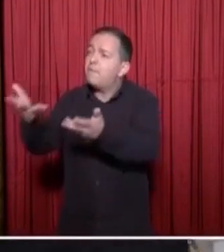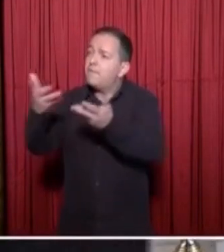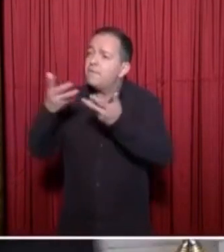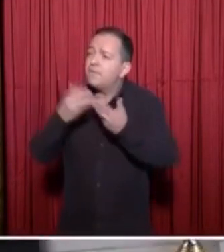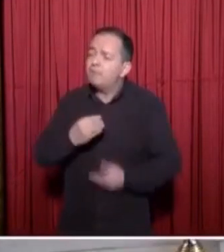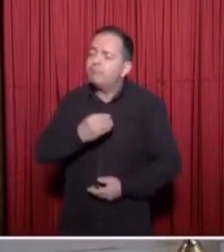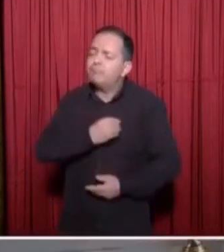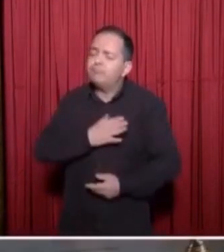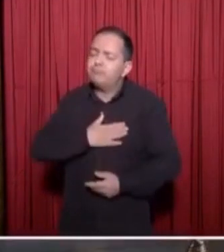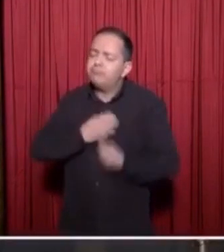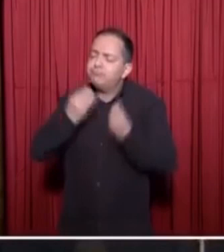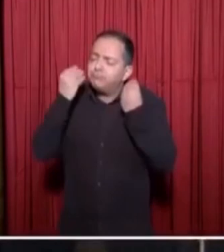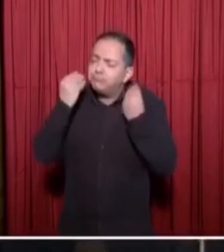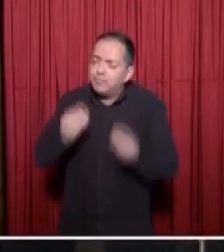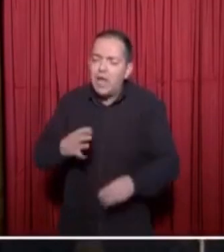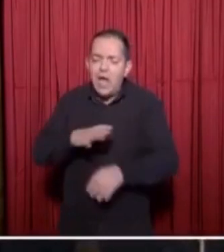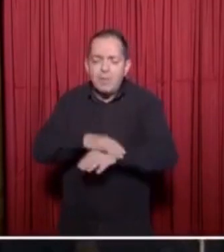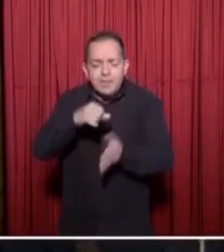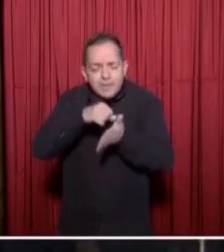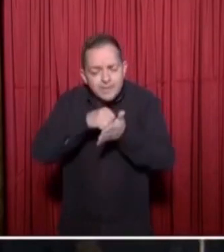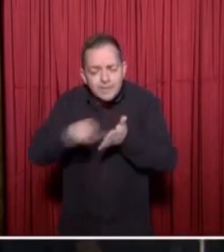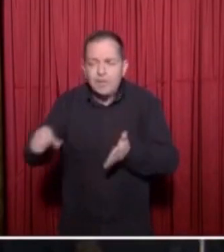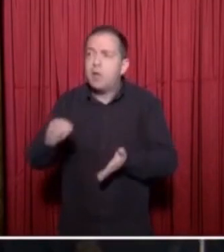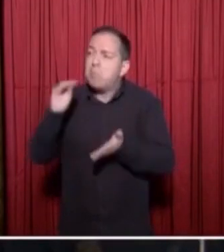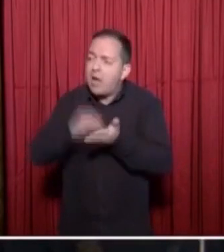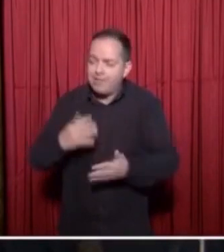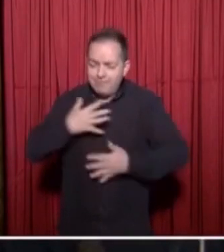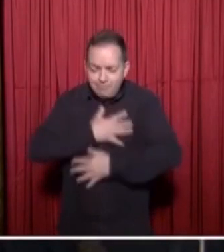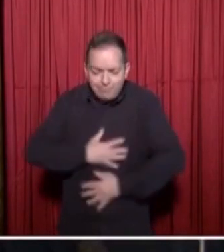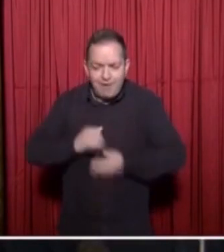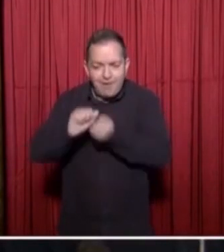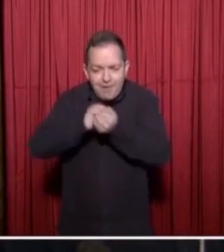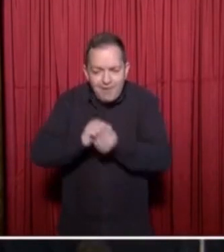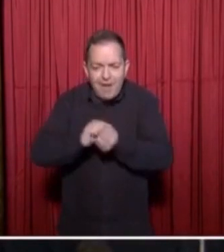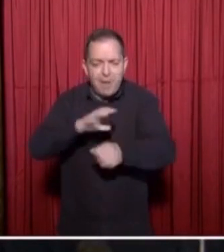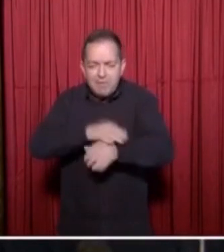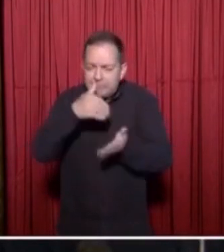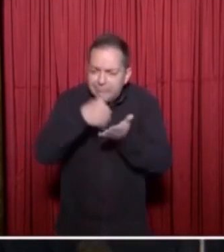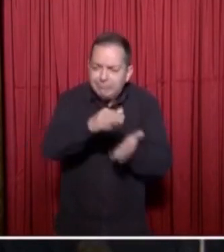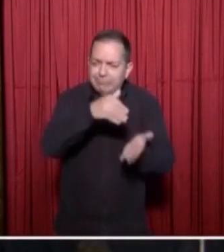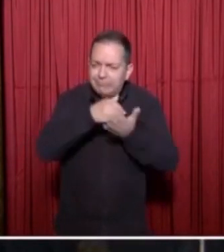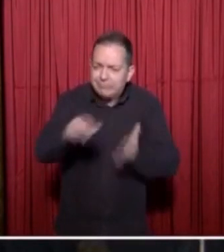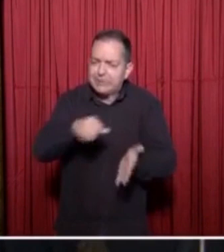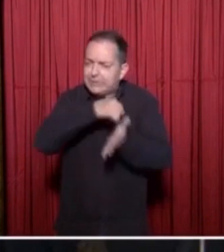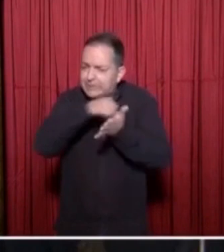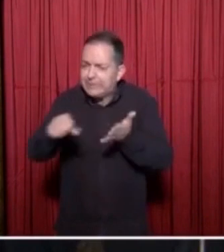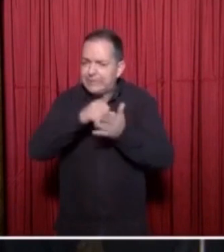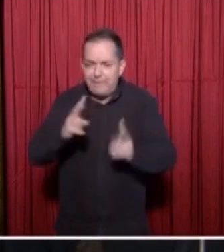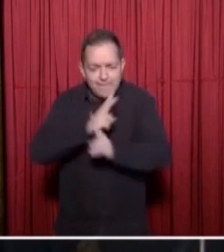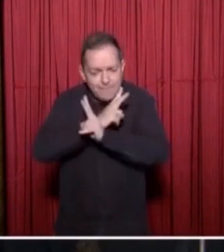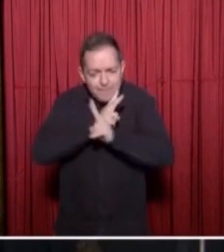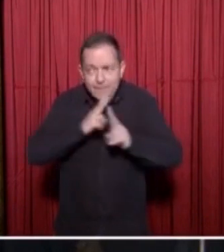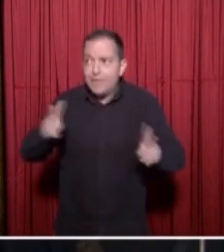Των νυχτηριμών σου εξάλληψον το όνομά μου, επιπλέον πλήνων με από τις ανομίας μου και από τις αμαρτίες μου καθαρισόν